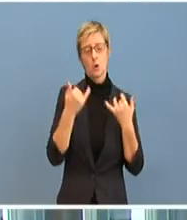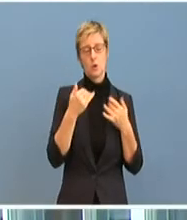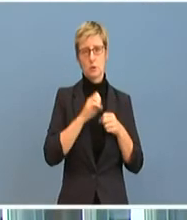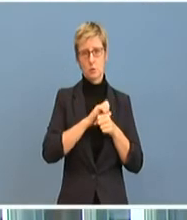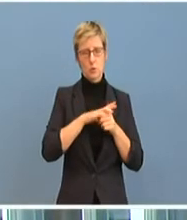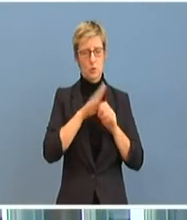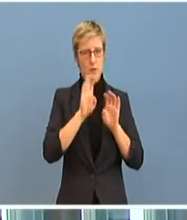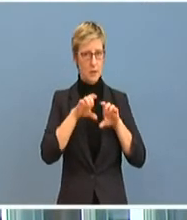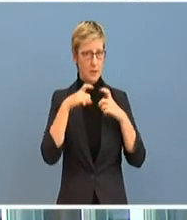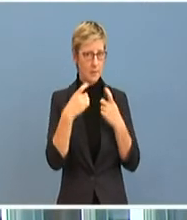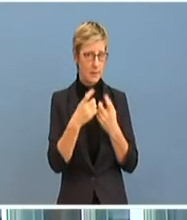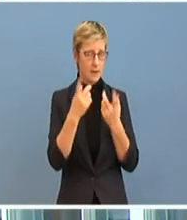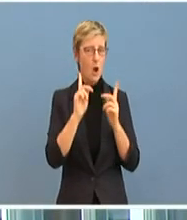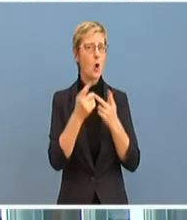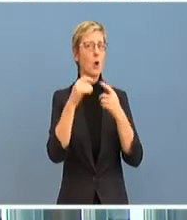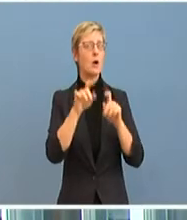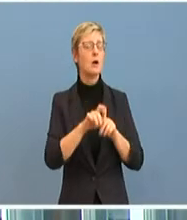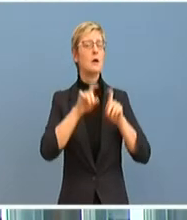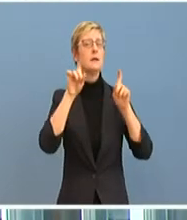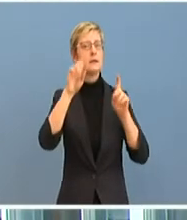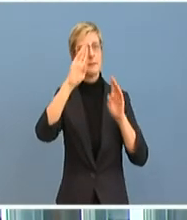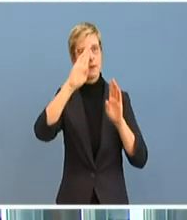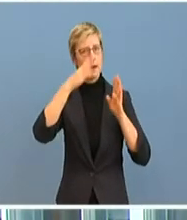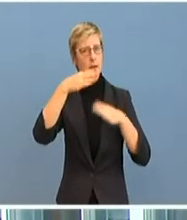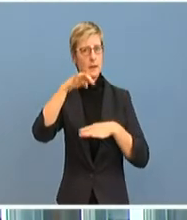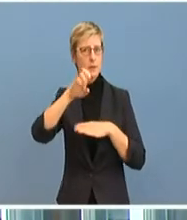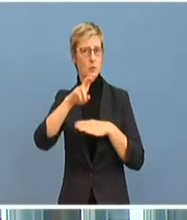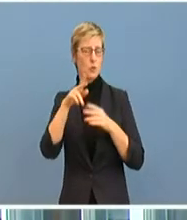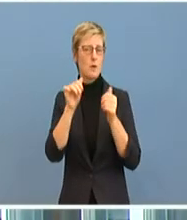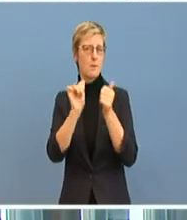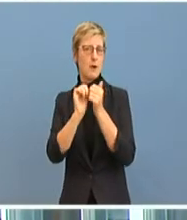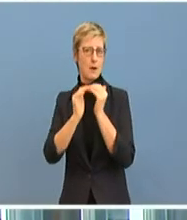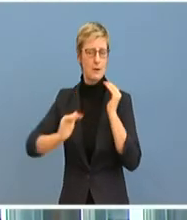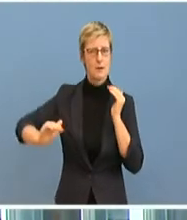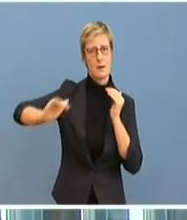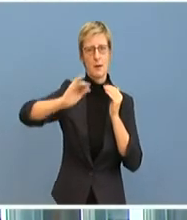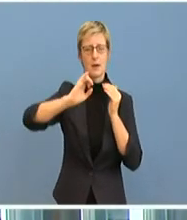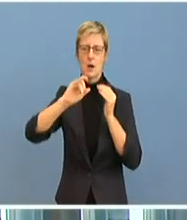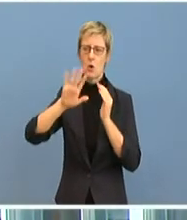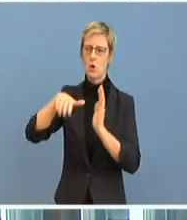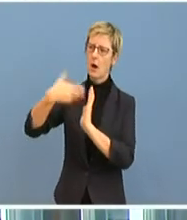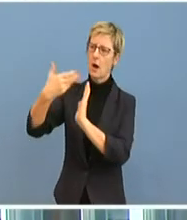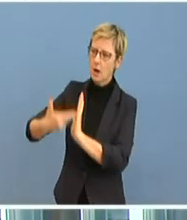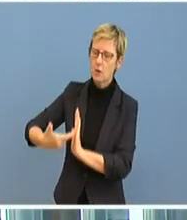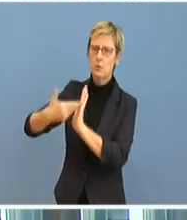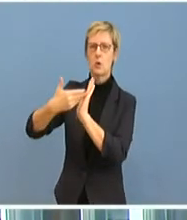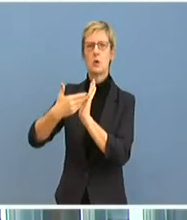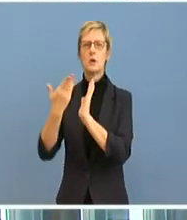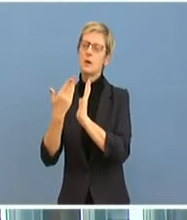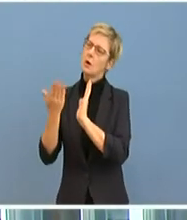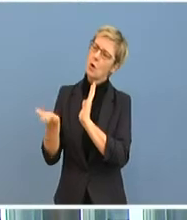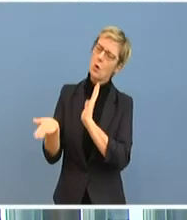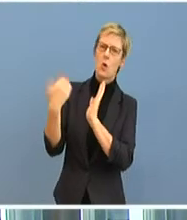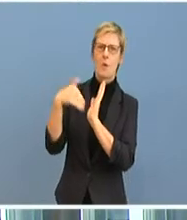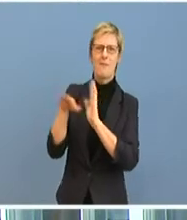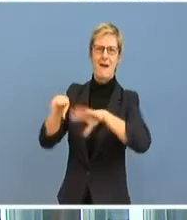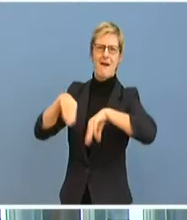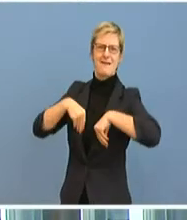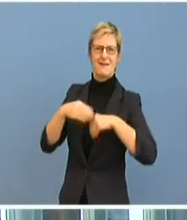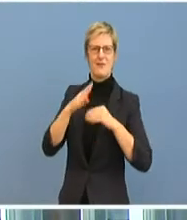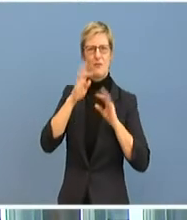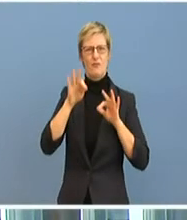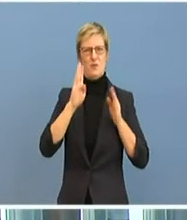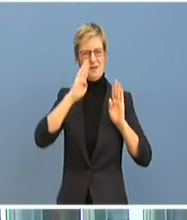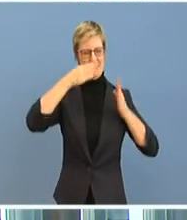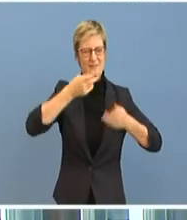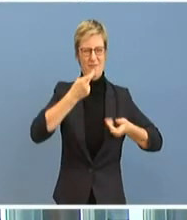einen darüber gesprochen haben, ob man EU-Partnerländern Angebote macht, Intensivpatienten wieder aufzunehmen, denn es scheint ja